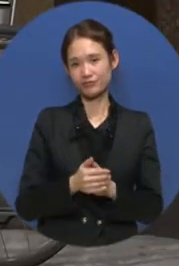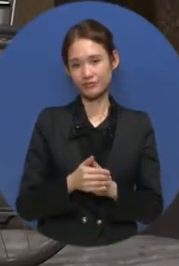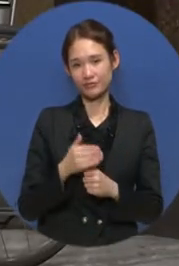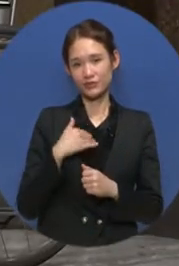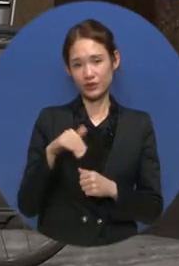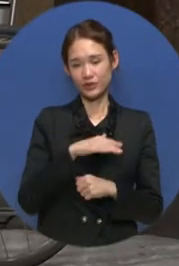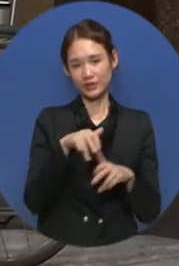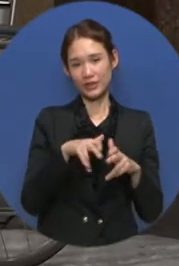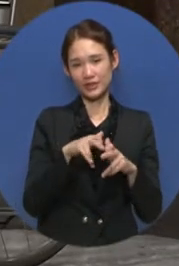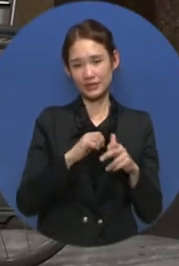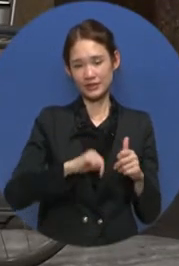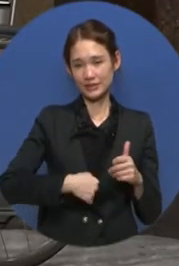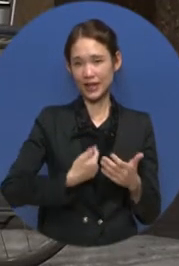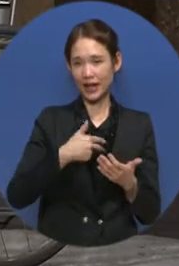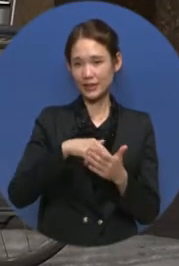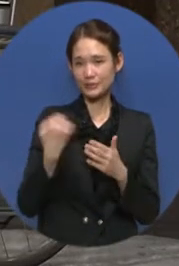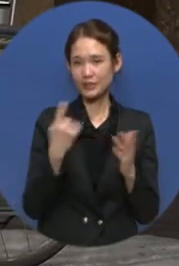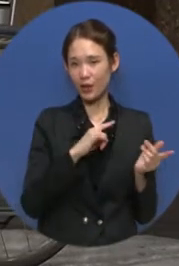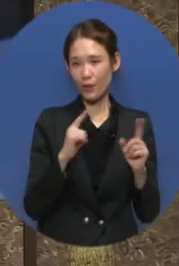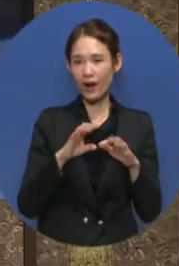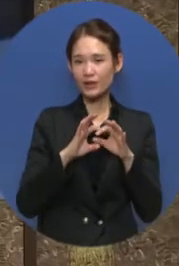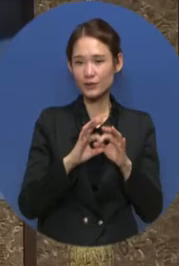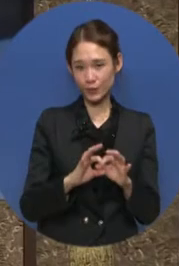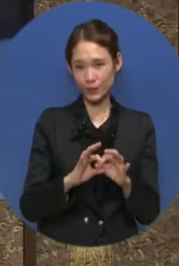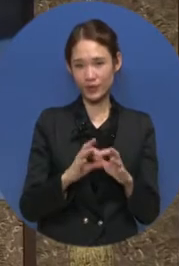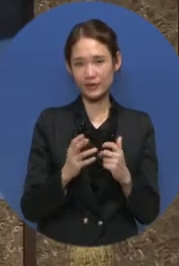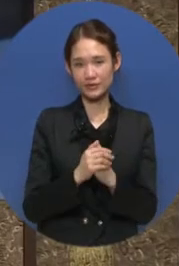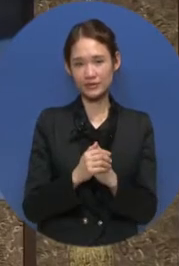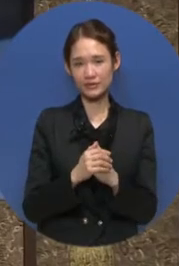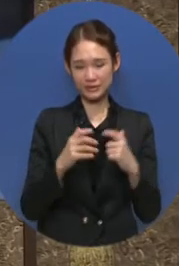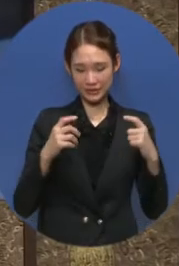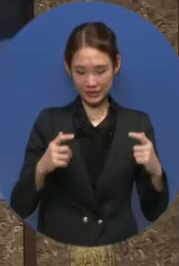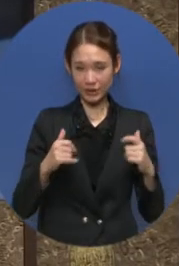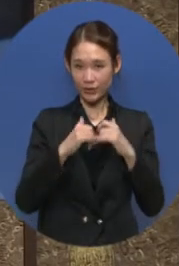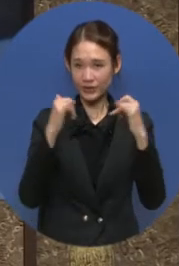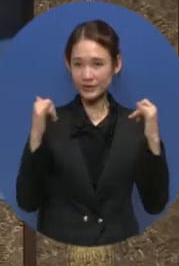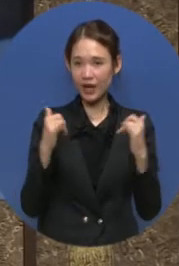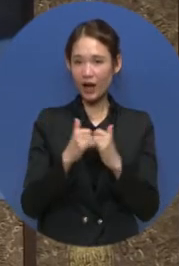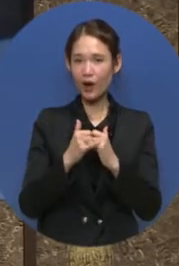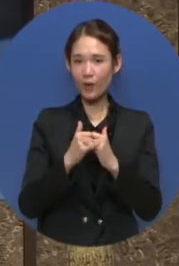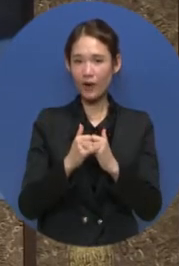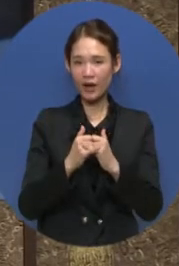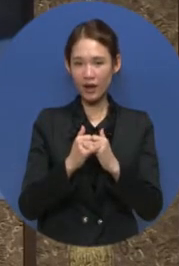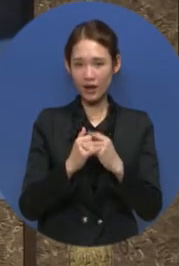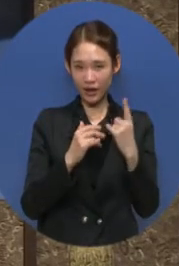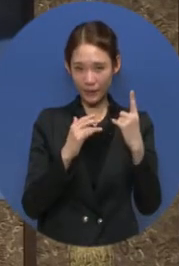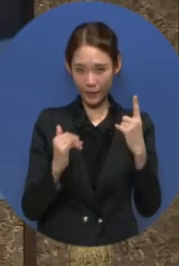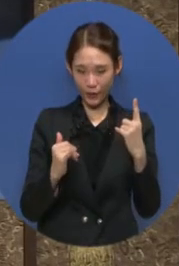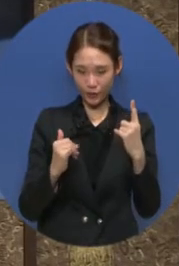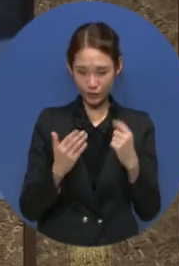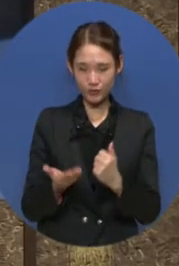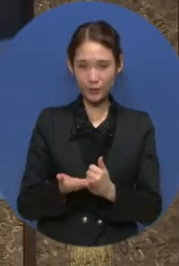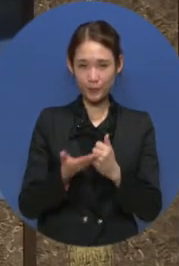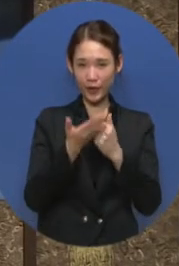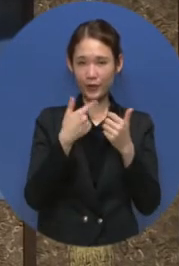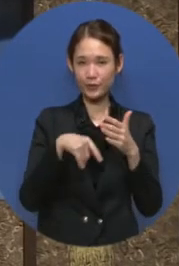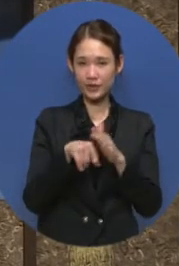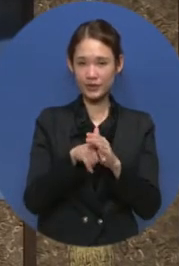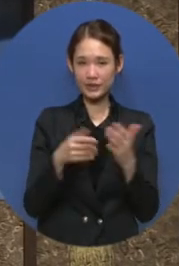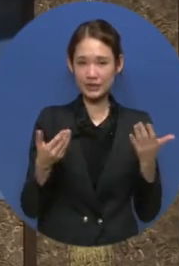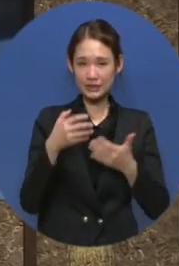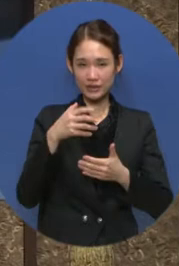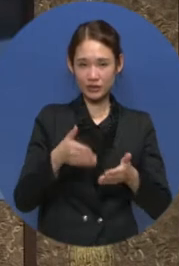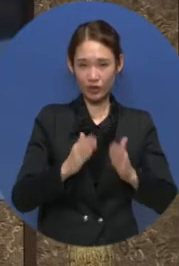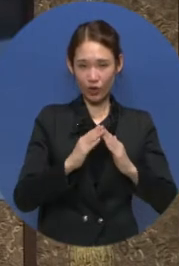장애인들이 네. 자립 재활을 통해서 예. 지역사회 한 일원으로 성장할 수 있도록 일터를 설립